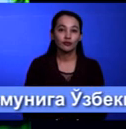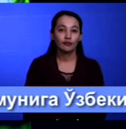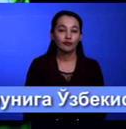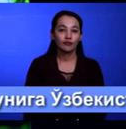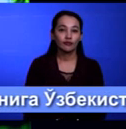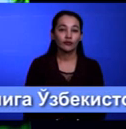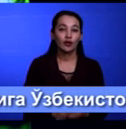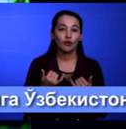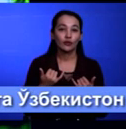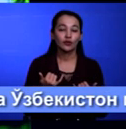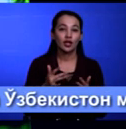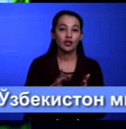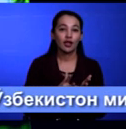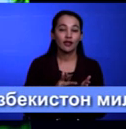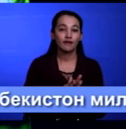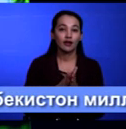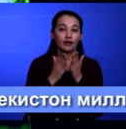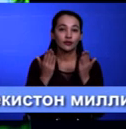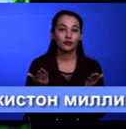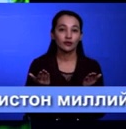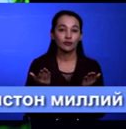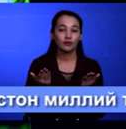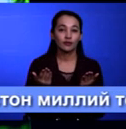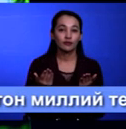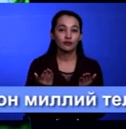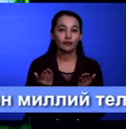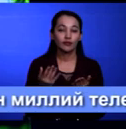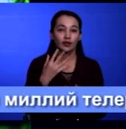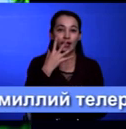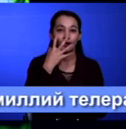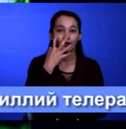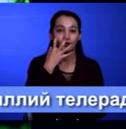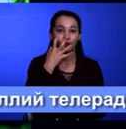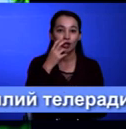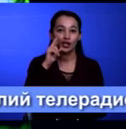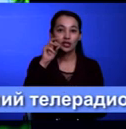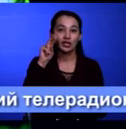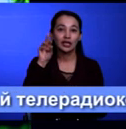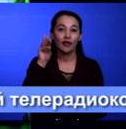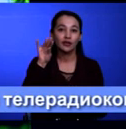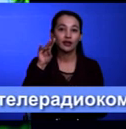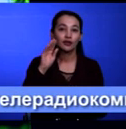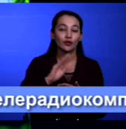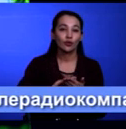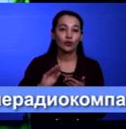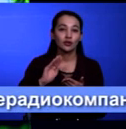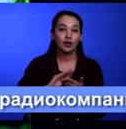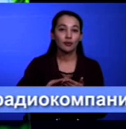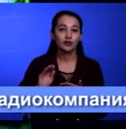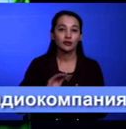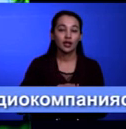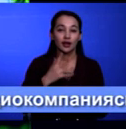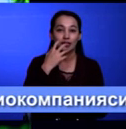Siz hozir daftarlaringizni oching va rasmli diktant yozamiz. Siz rasmlarga